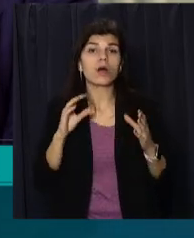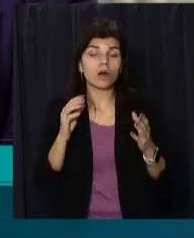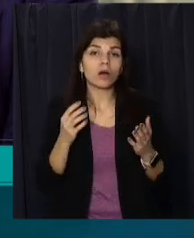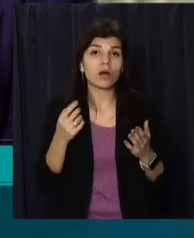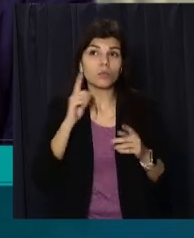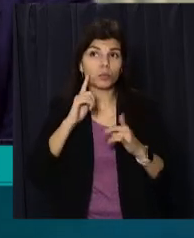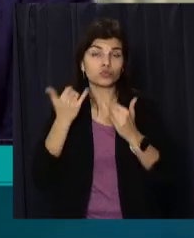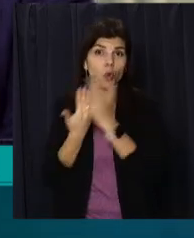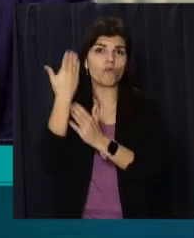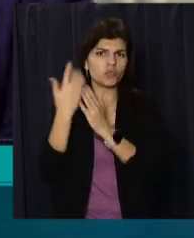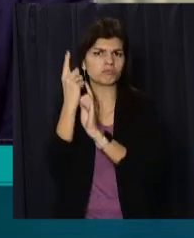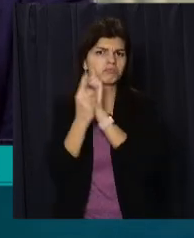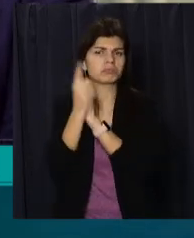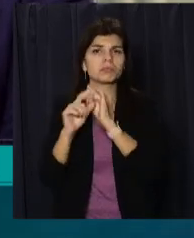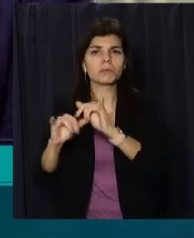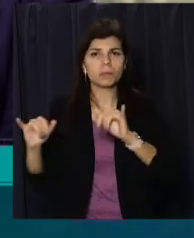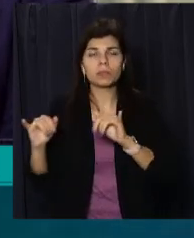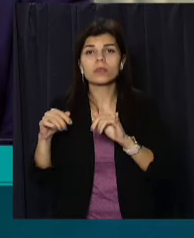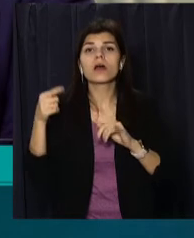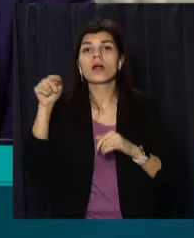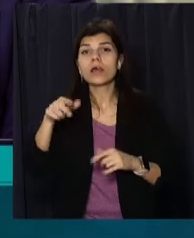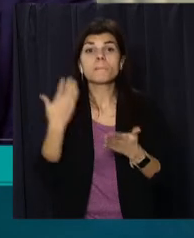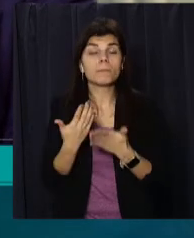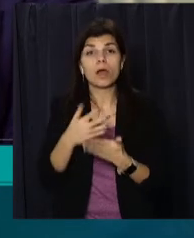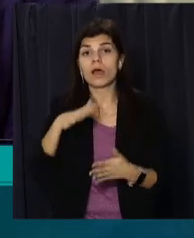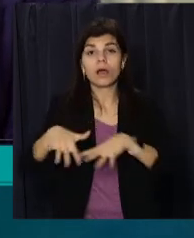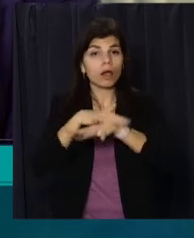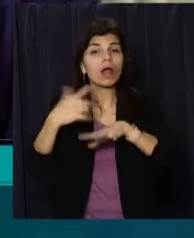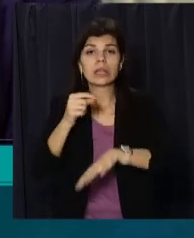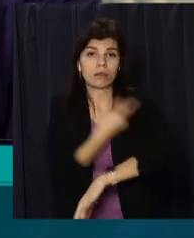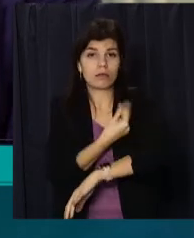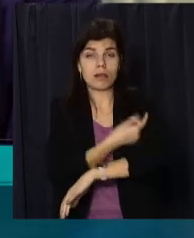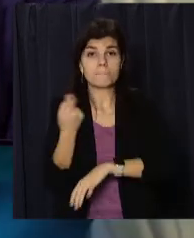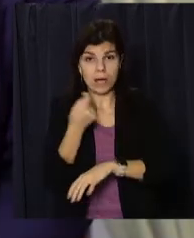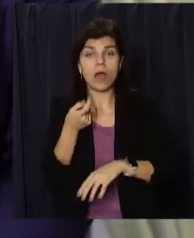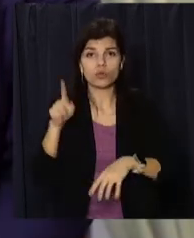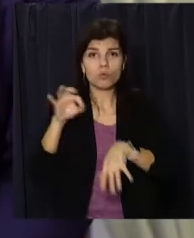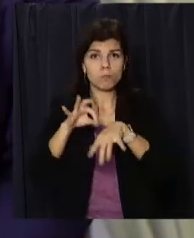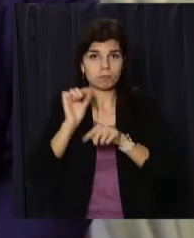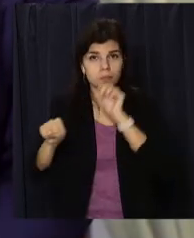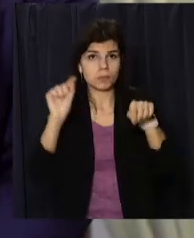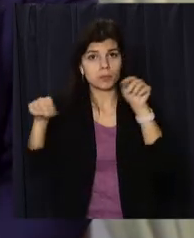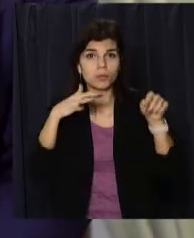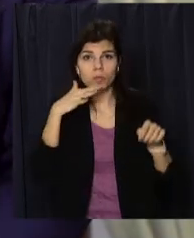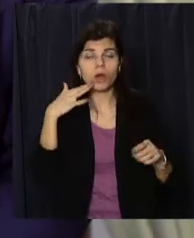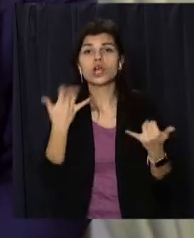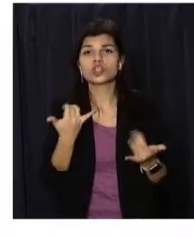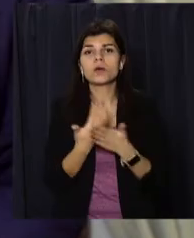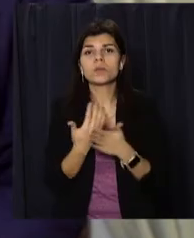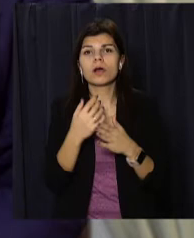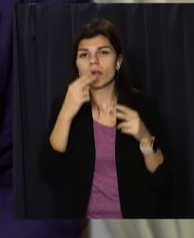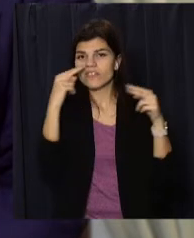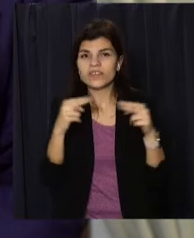адже нові мутації з'являються там, де низькі охоплення щепленнями. Наостанок хочу зупинитися на темі фейкових